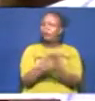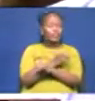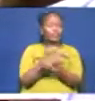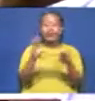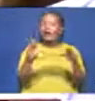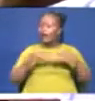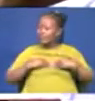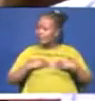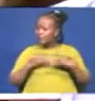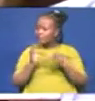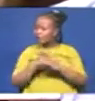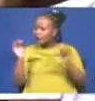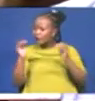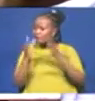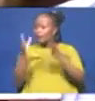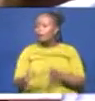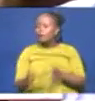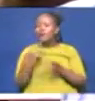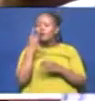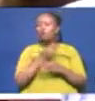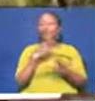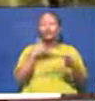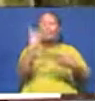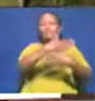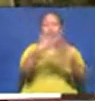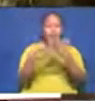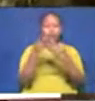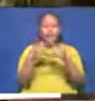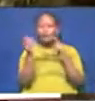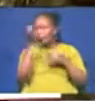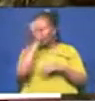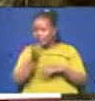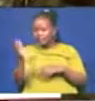kukubaliana na mtu mwenye anasema anataka kujenga lakini haiwezi kutii sheria.